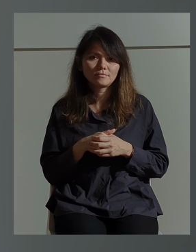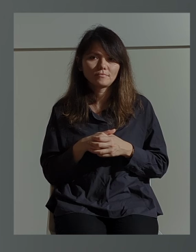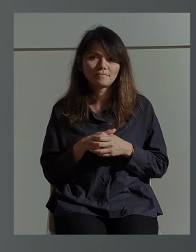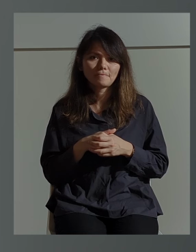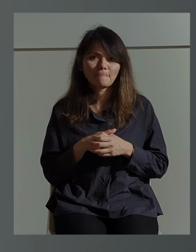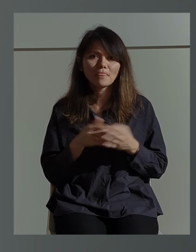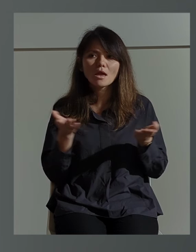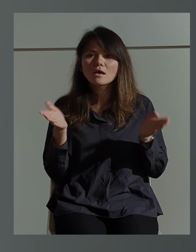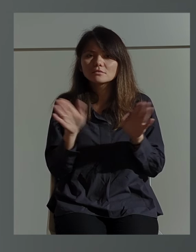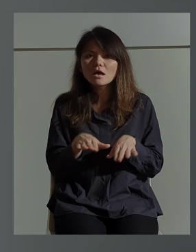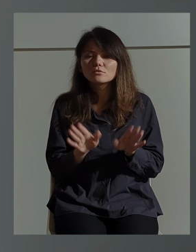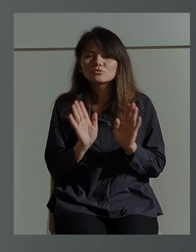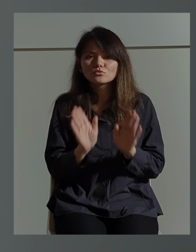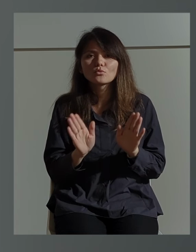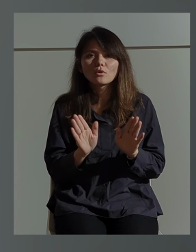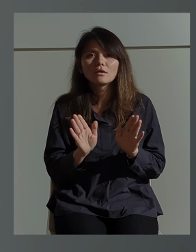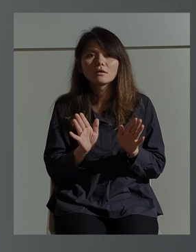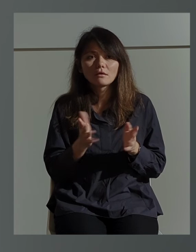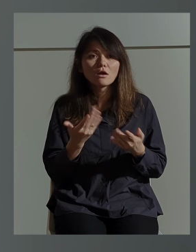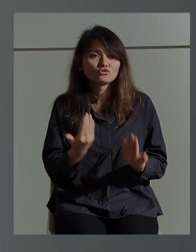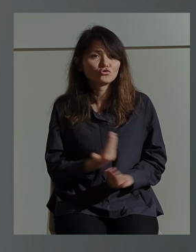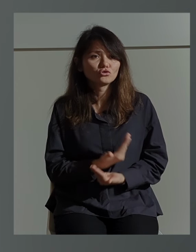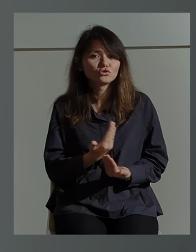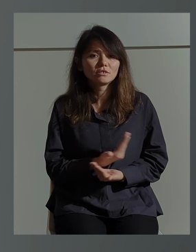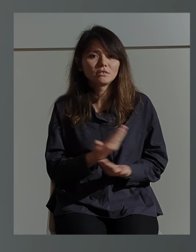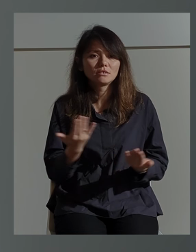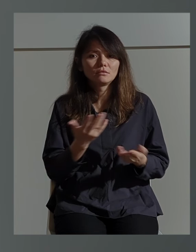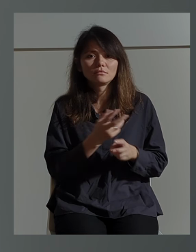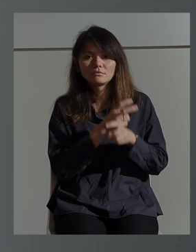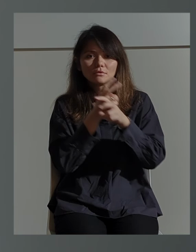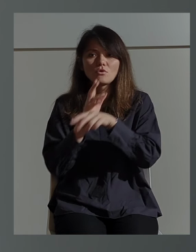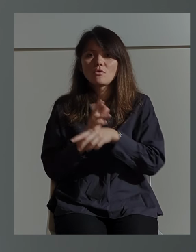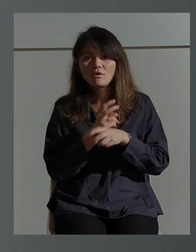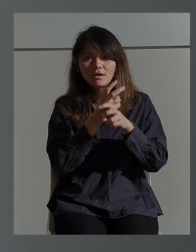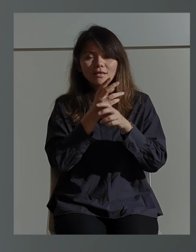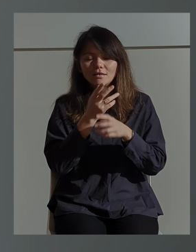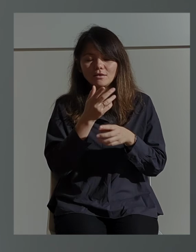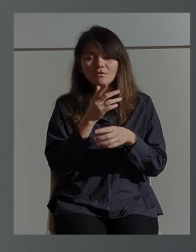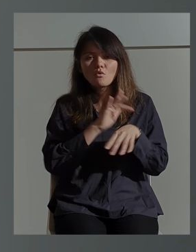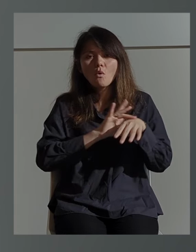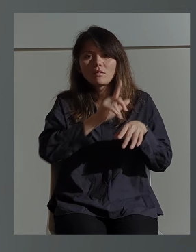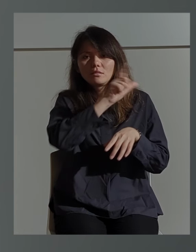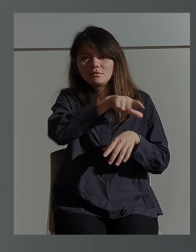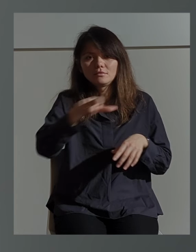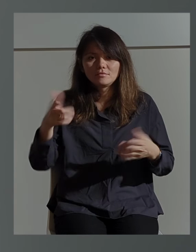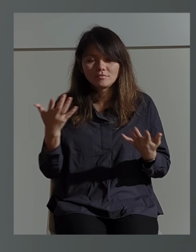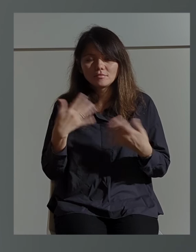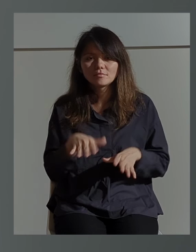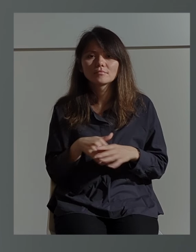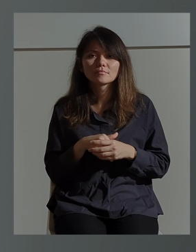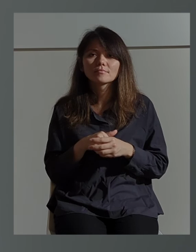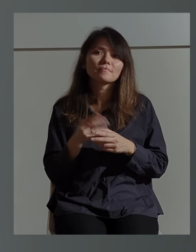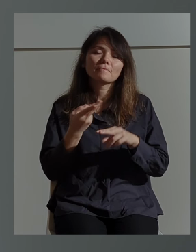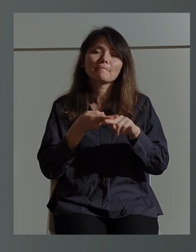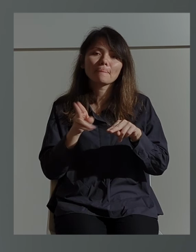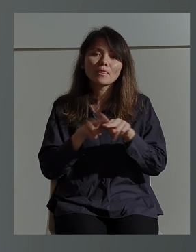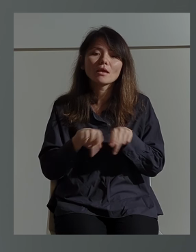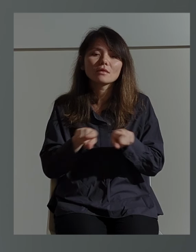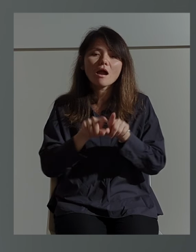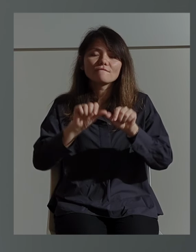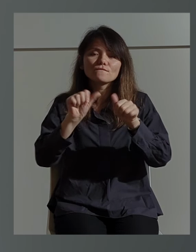останутся только скажем так голая жизнь голые тела вот Однако это та форма реальности в